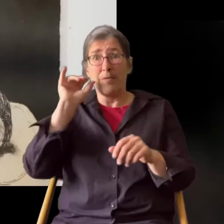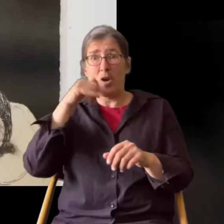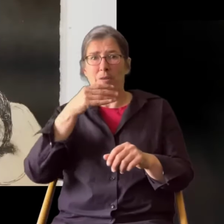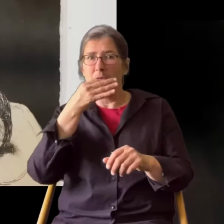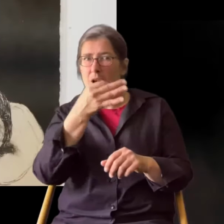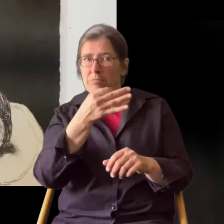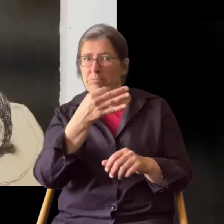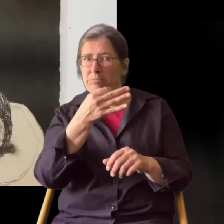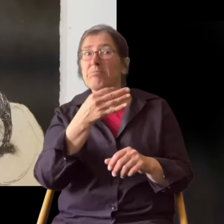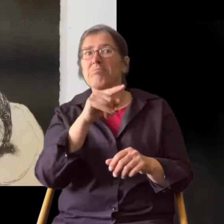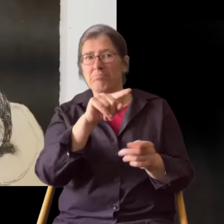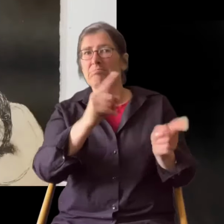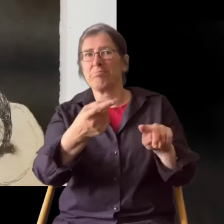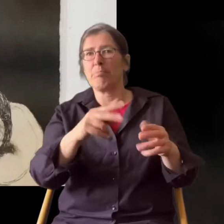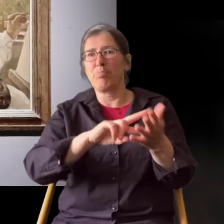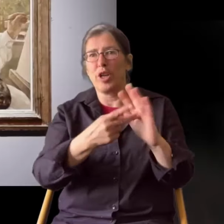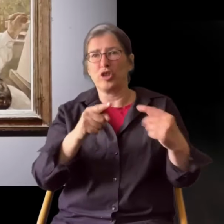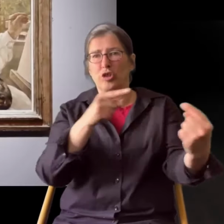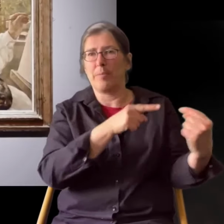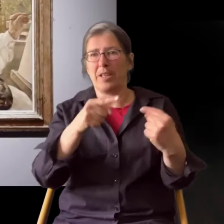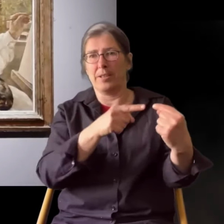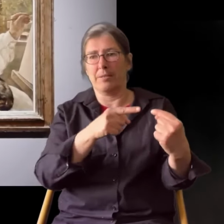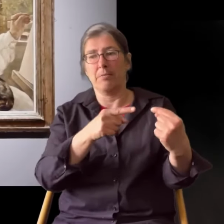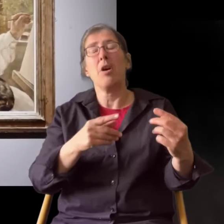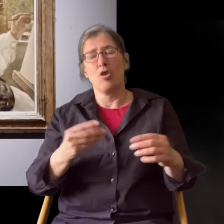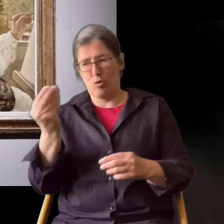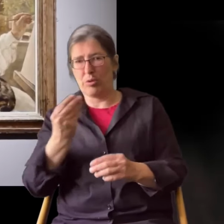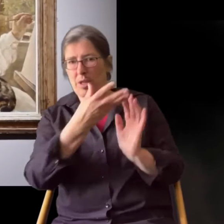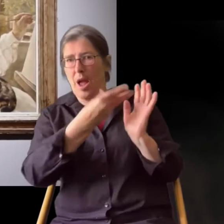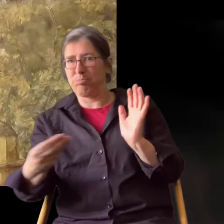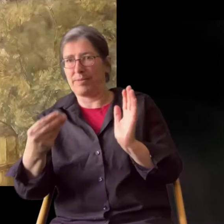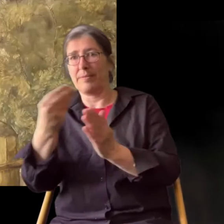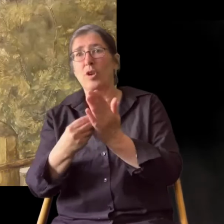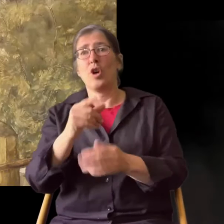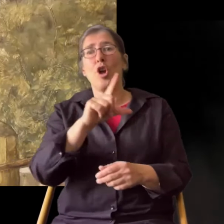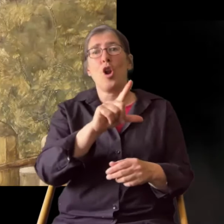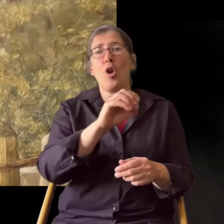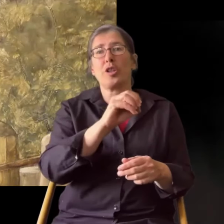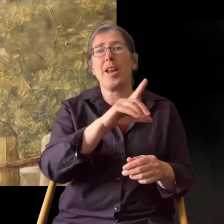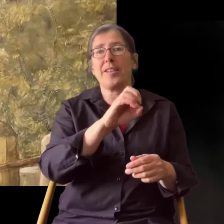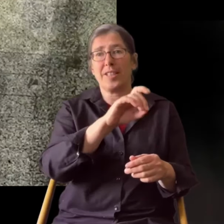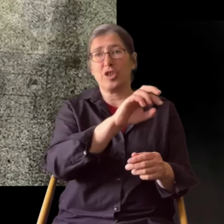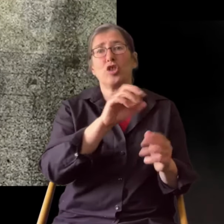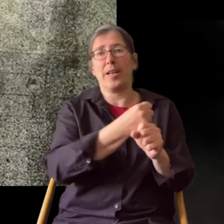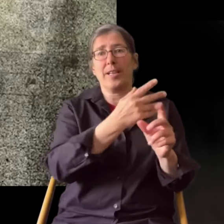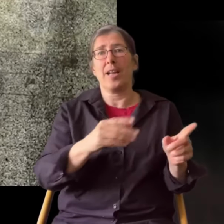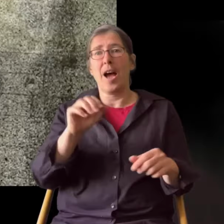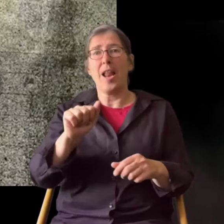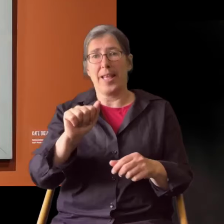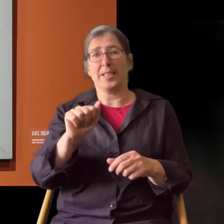Dass sogenannte Frauenfragen zu politischen Debatten werden, lässt die Kunst nicht kalt. Lotte Laserstein,